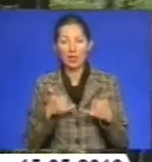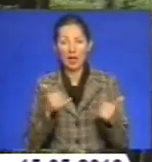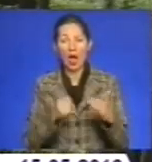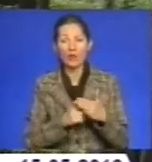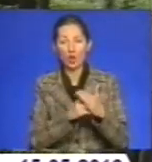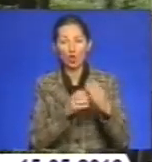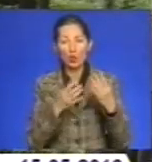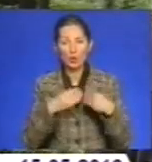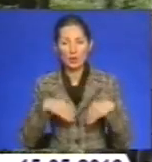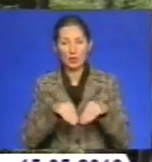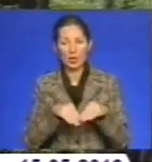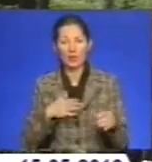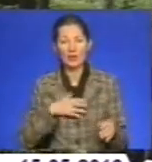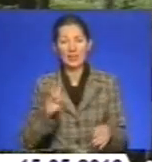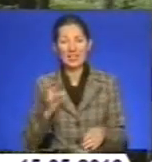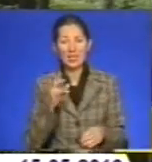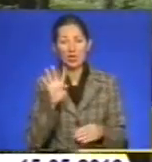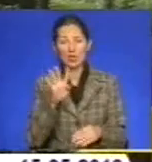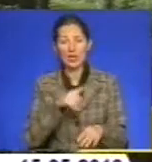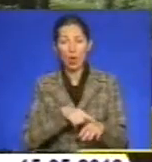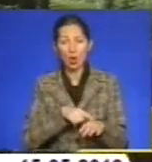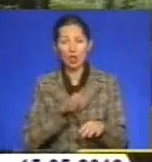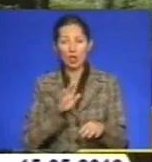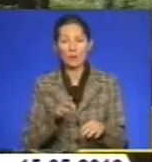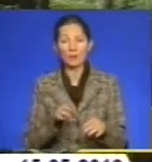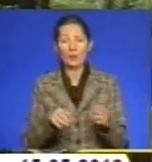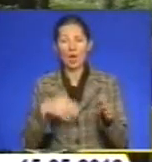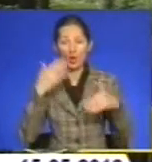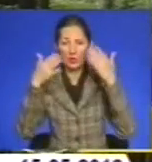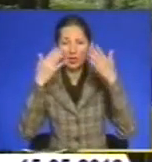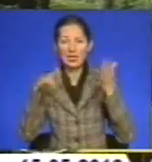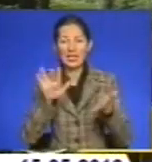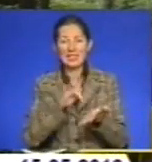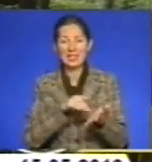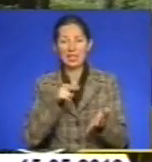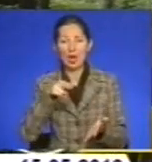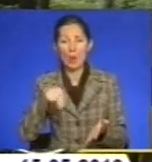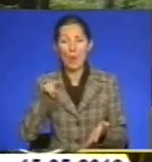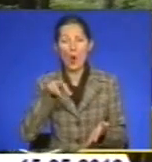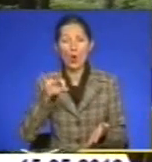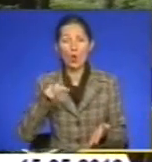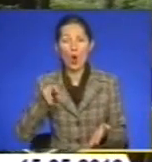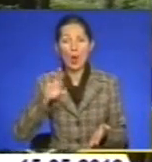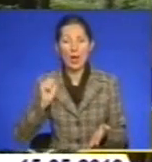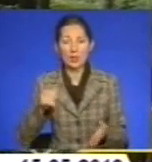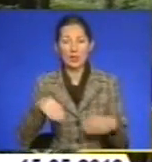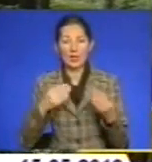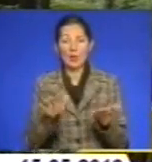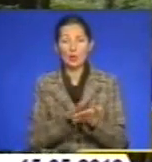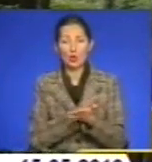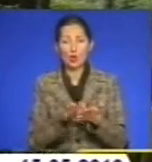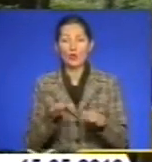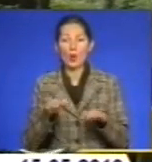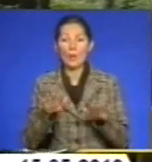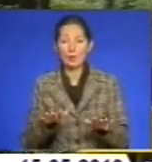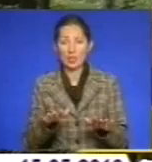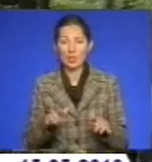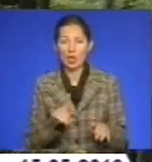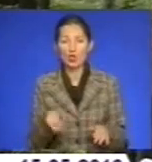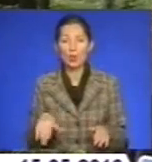буде в 4-й годині. Розважальний центр «Подоляни» надає нам безкоштовне приміщення, холу для того, щоб ми провели свято для